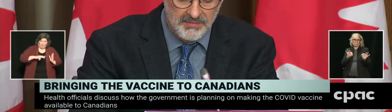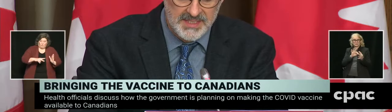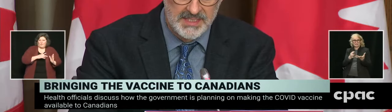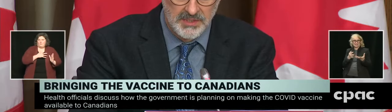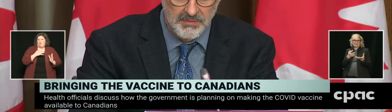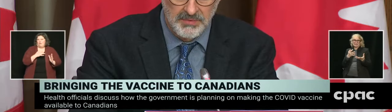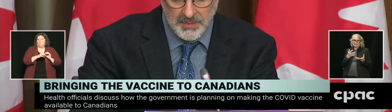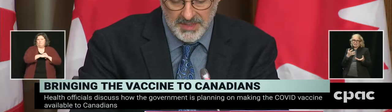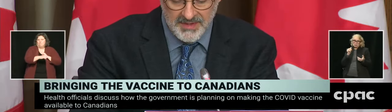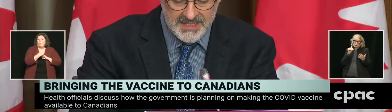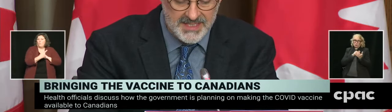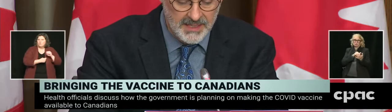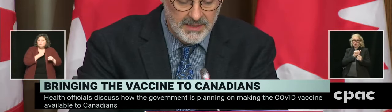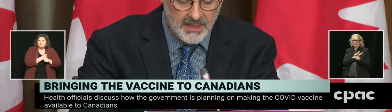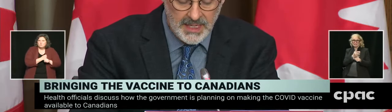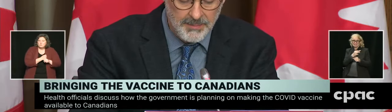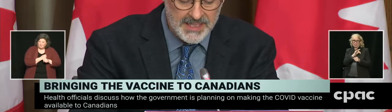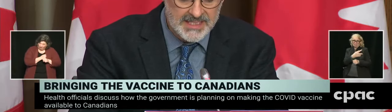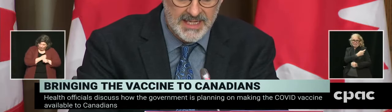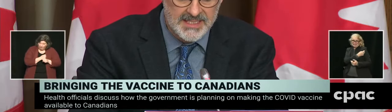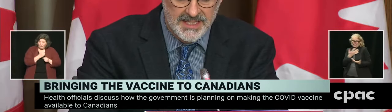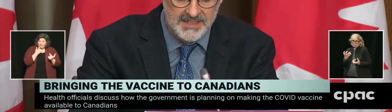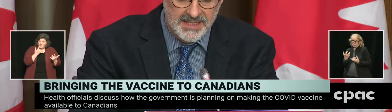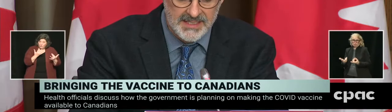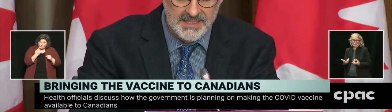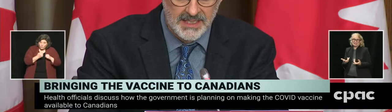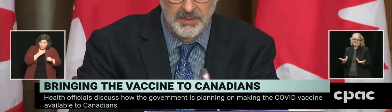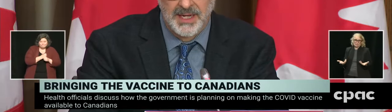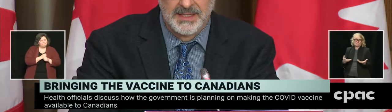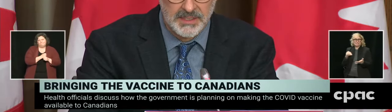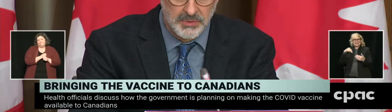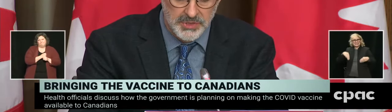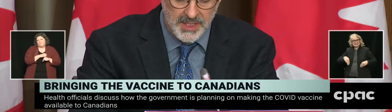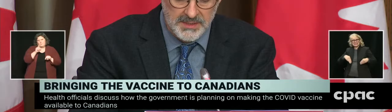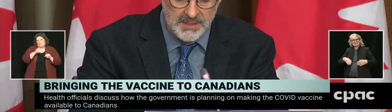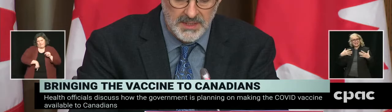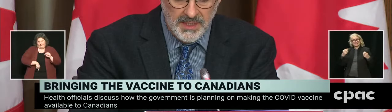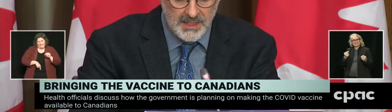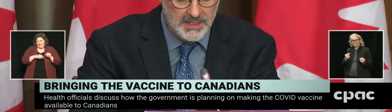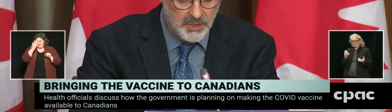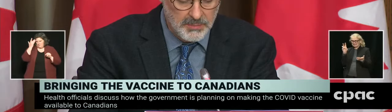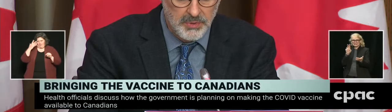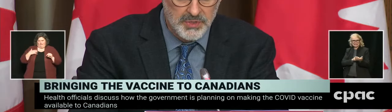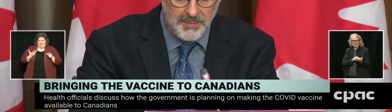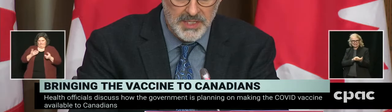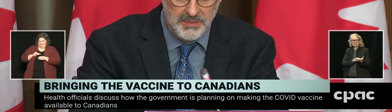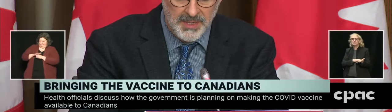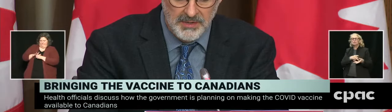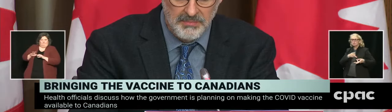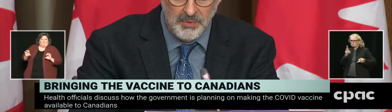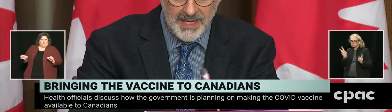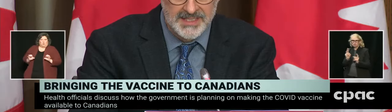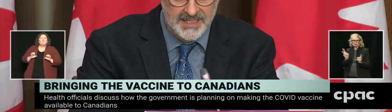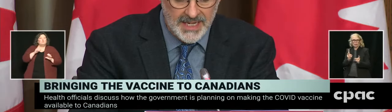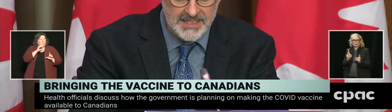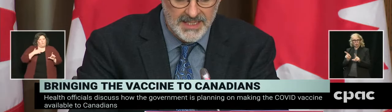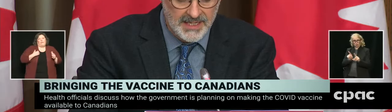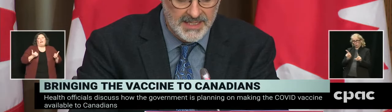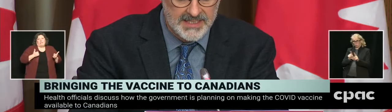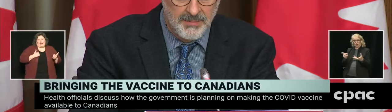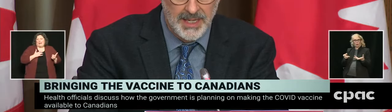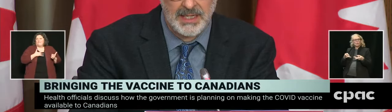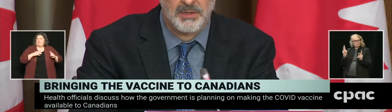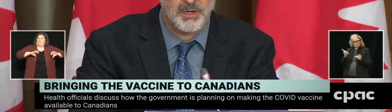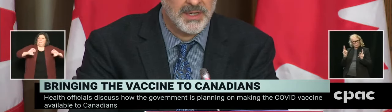contre la COVID-19, comme des vaccins, la ministre de la Santé a signé un arrêté d'urgence qui donne plus de marge de manœuvre pour